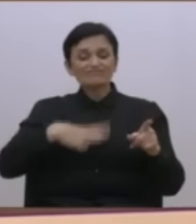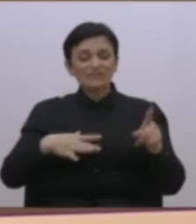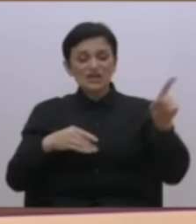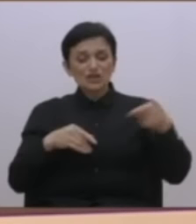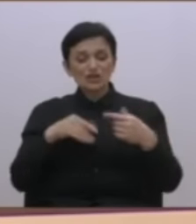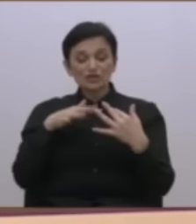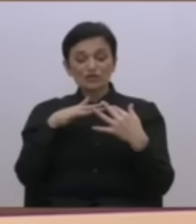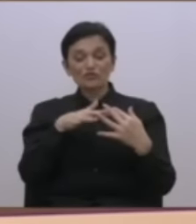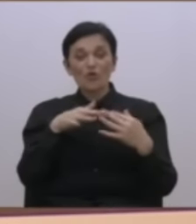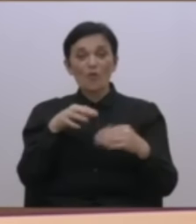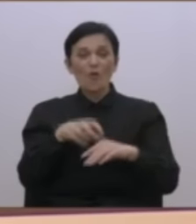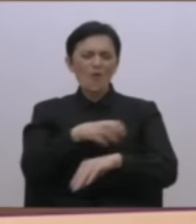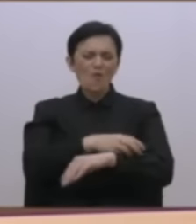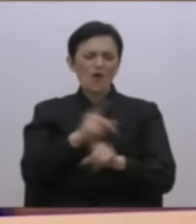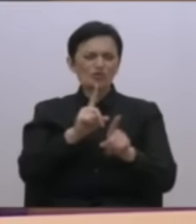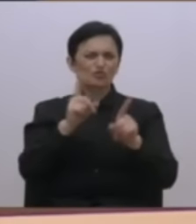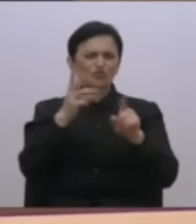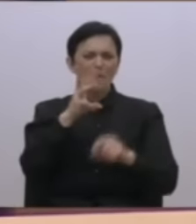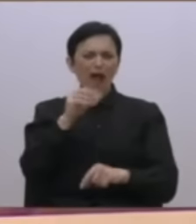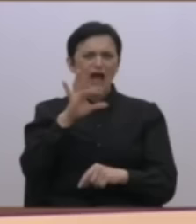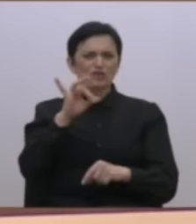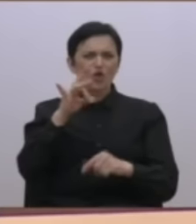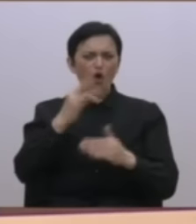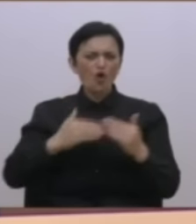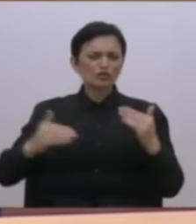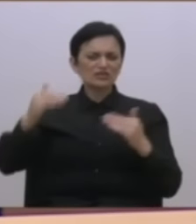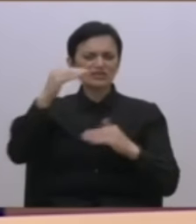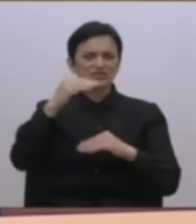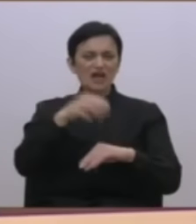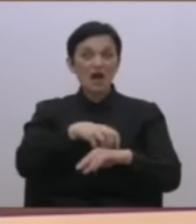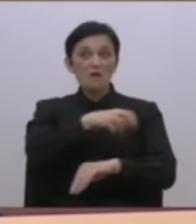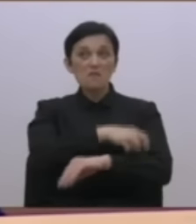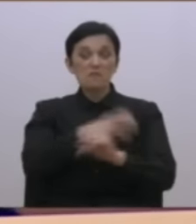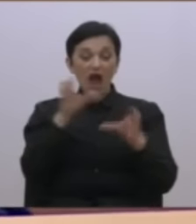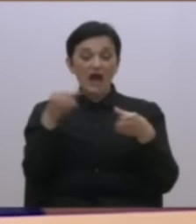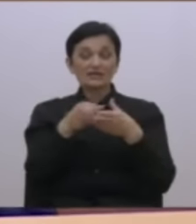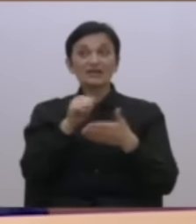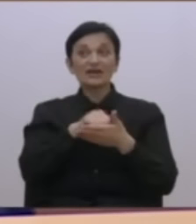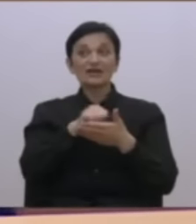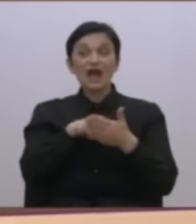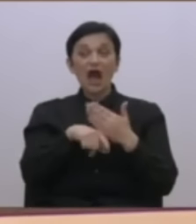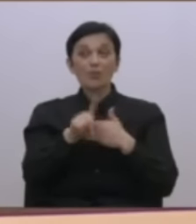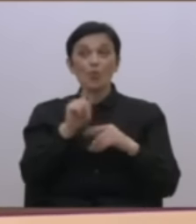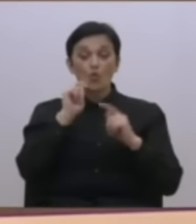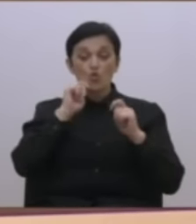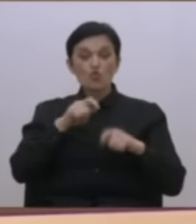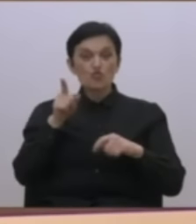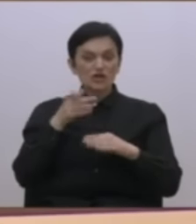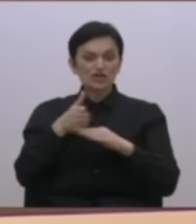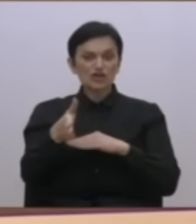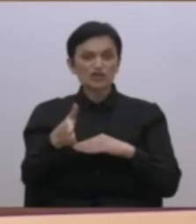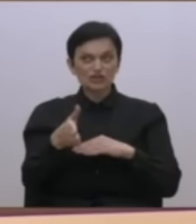omis partiis ragats masonuri ragats zepartiuli gaertianebis gamo ukrainashi chechriliqo